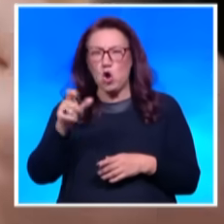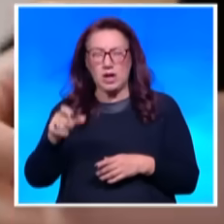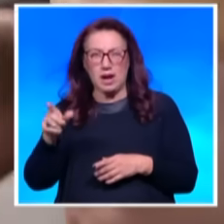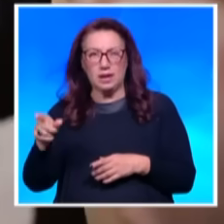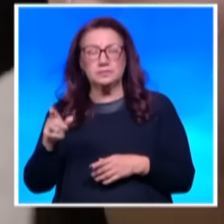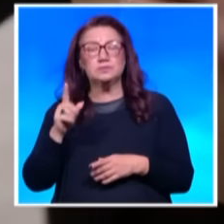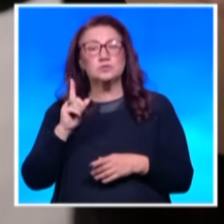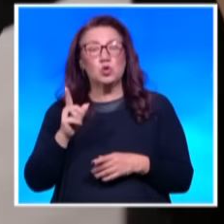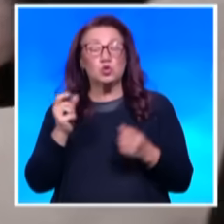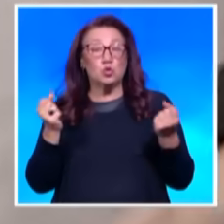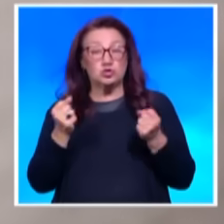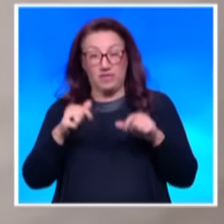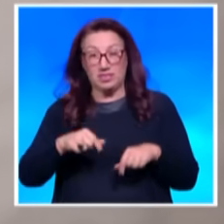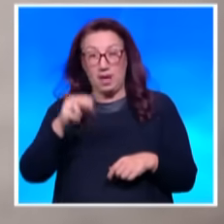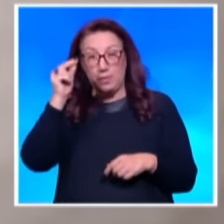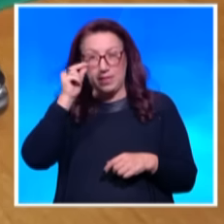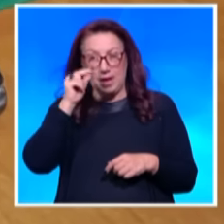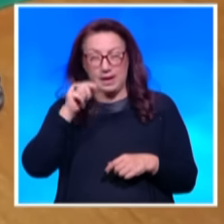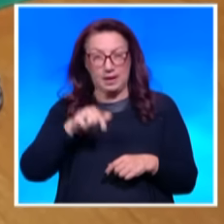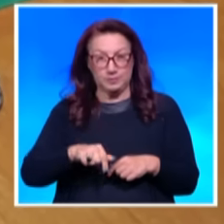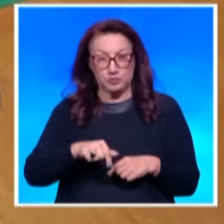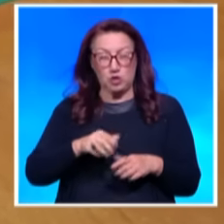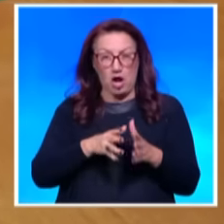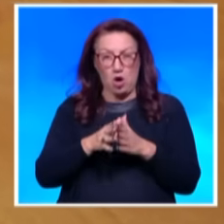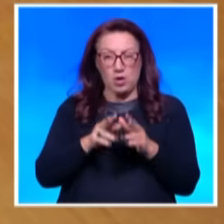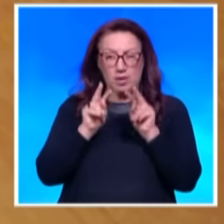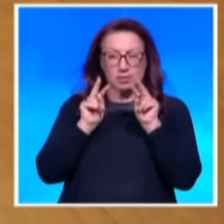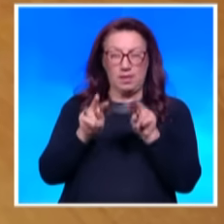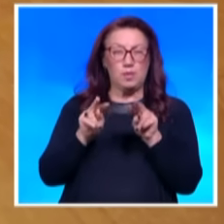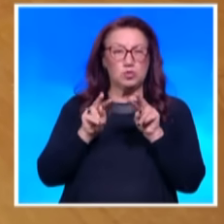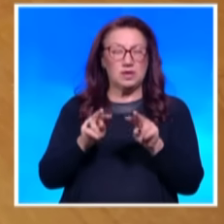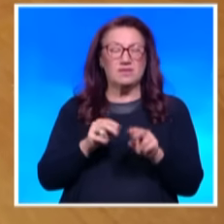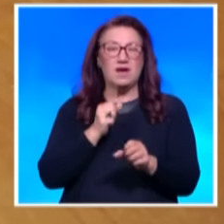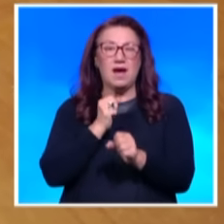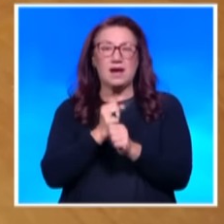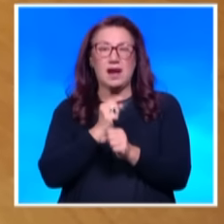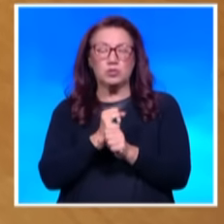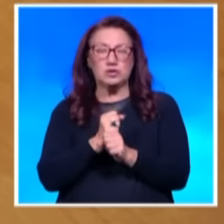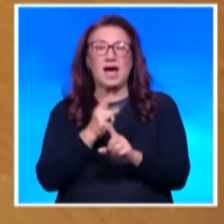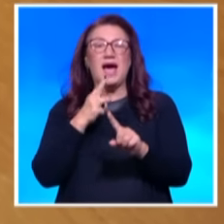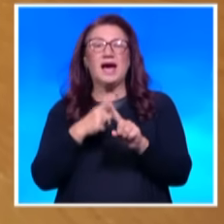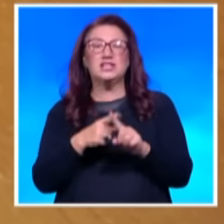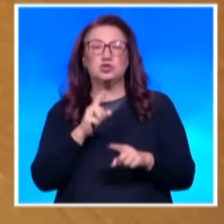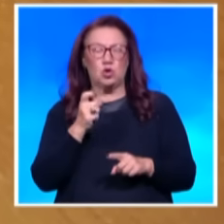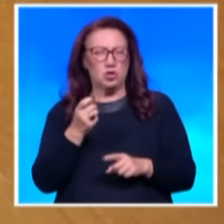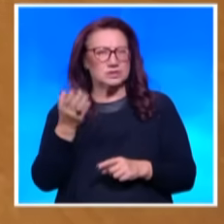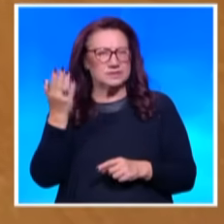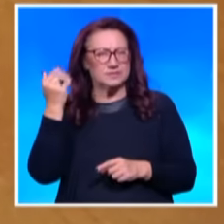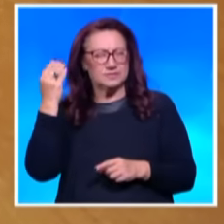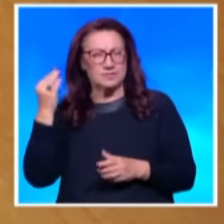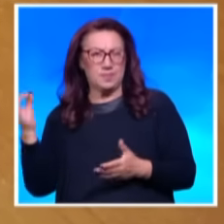живеещи в България, които са наблюдавали дейността на Христо Грозев от кацането му